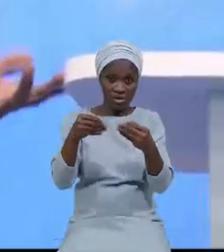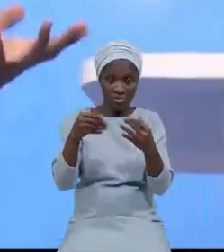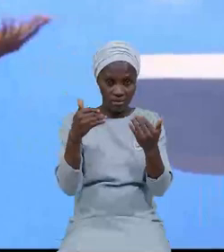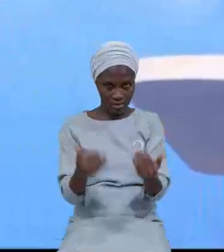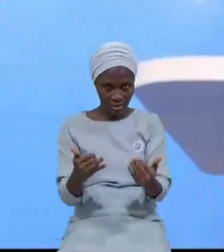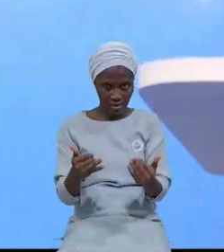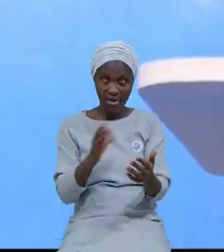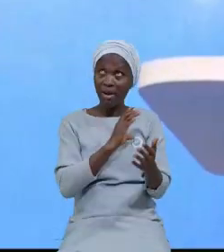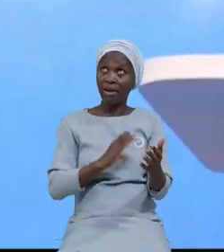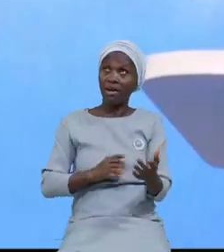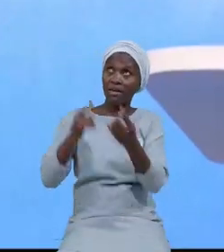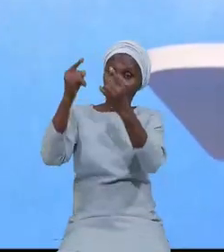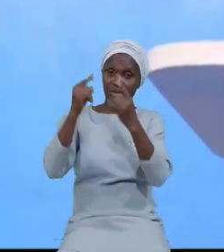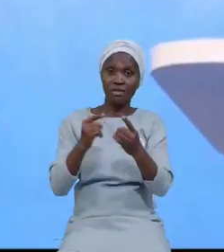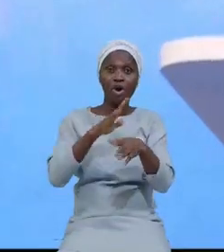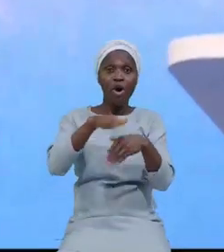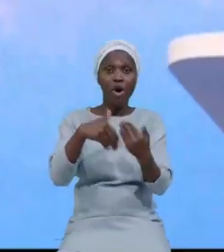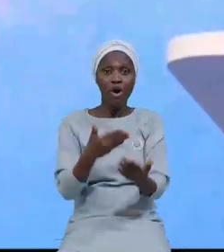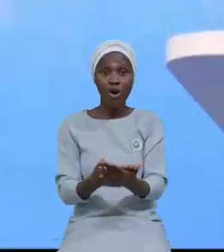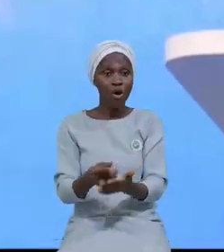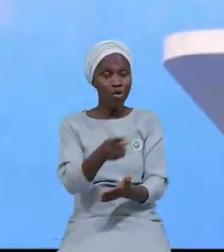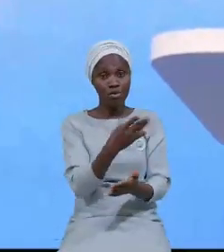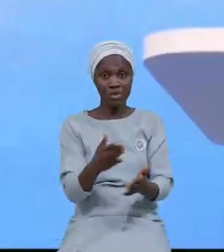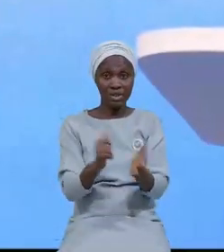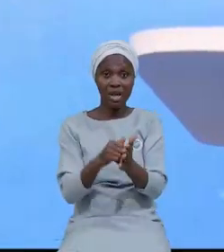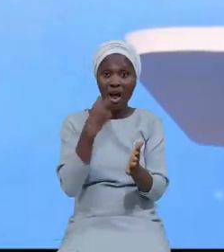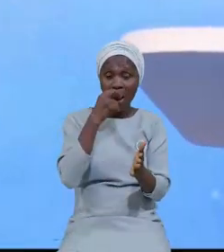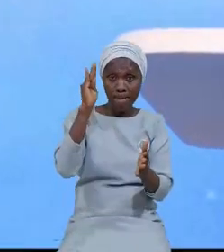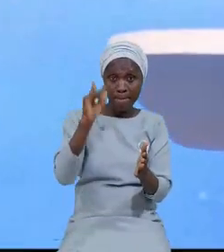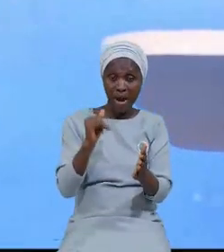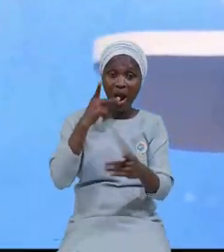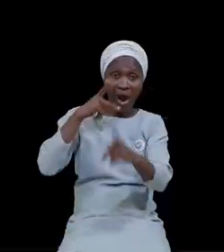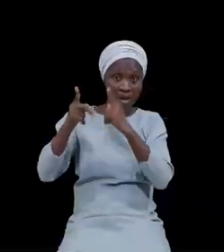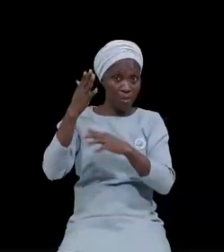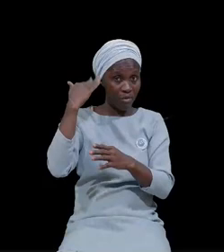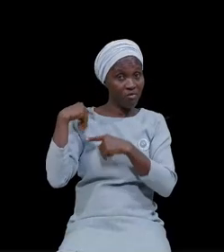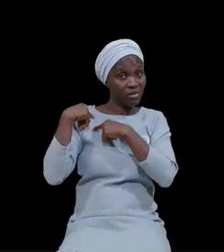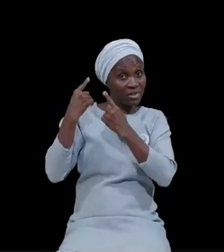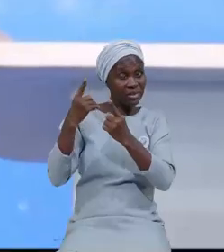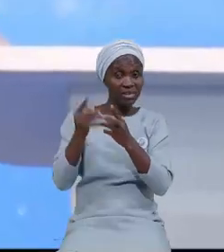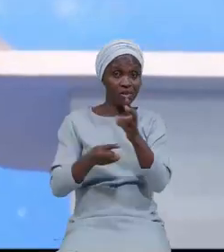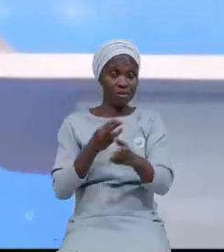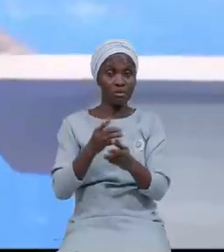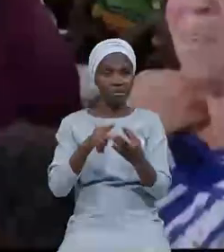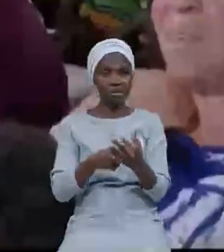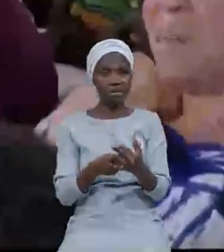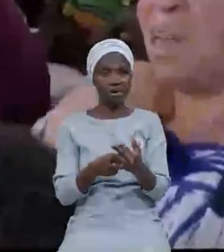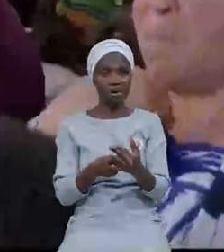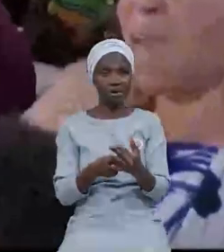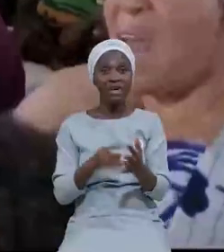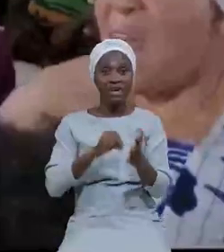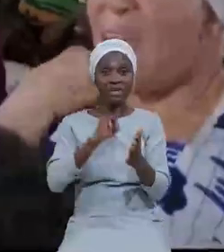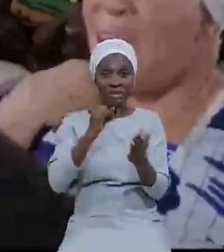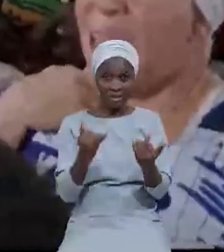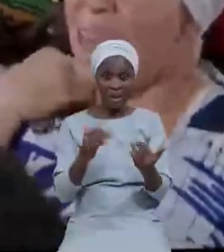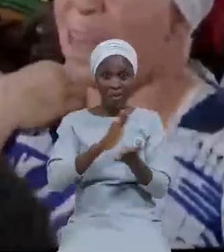maintenant que Christ est venu toutes ces choses déclarées par les prophètes depuis le commencement du monde toutes